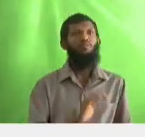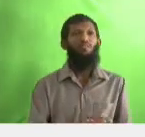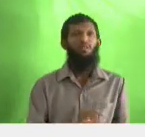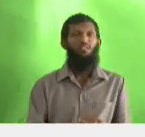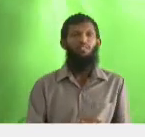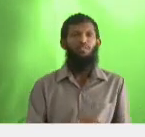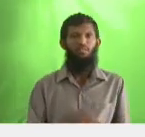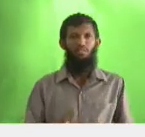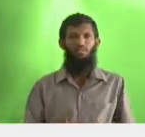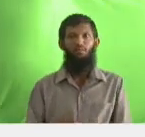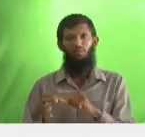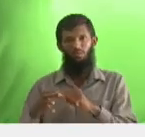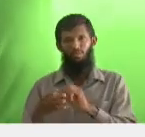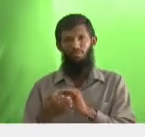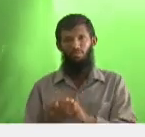مِن